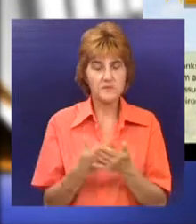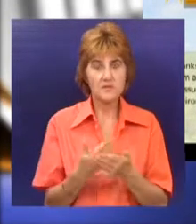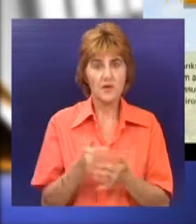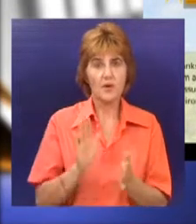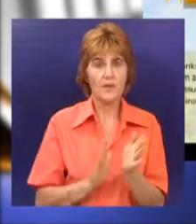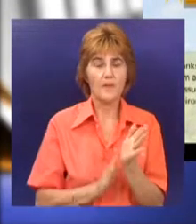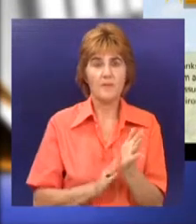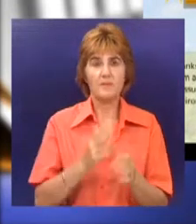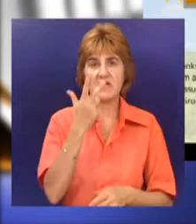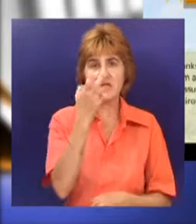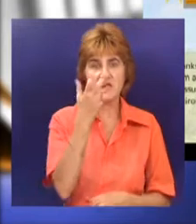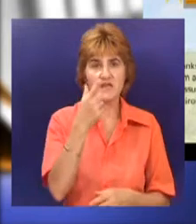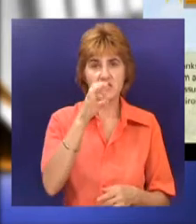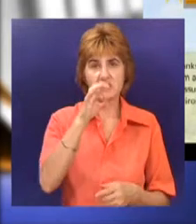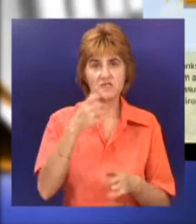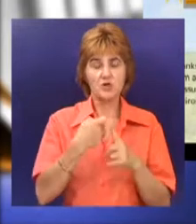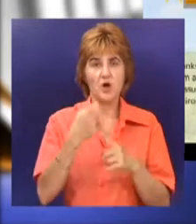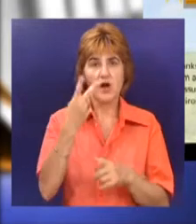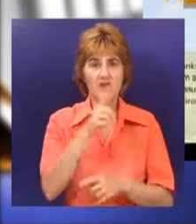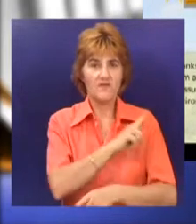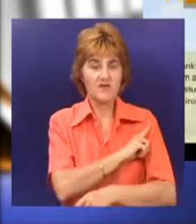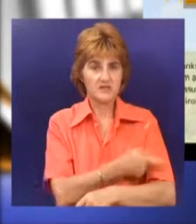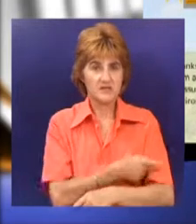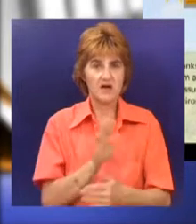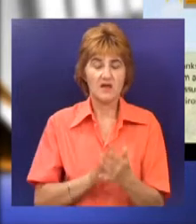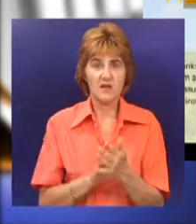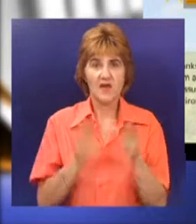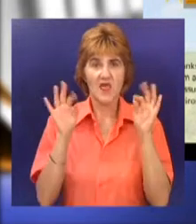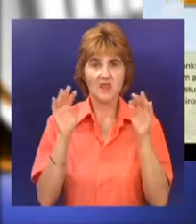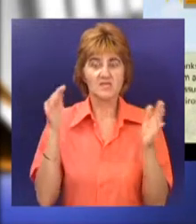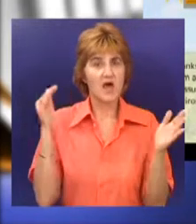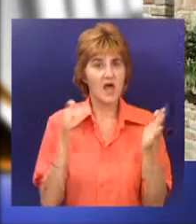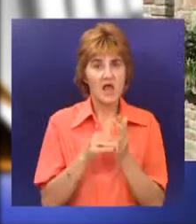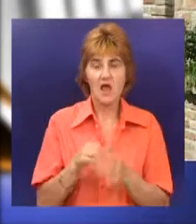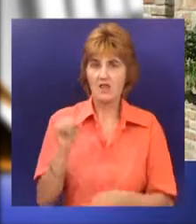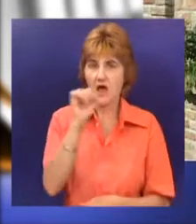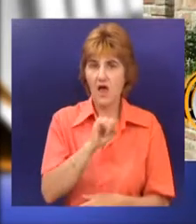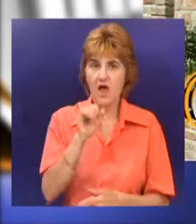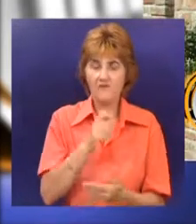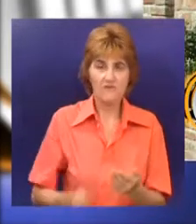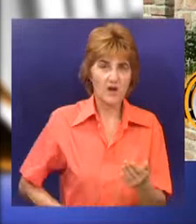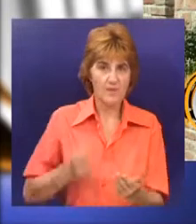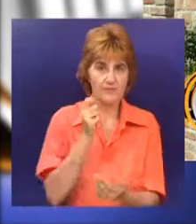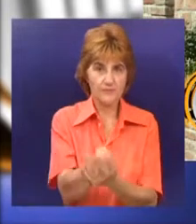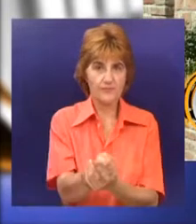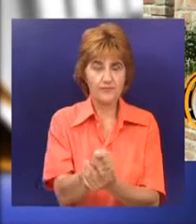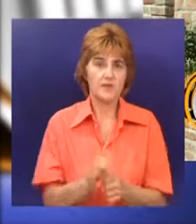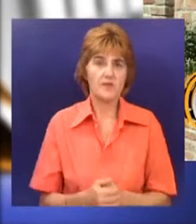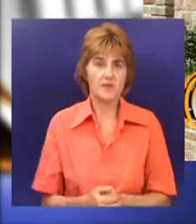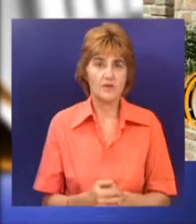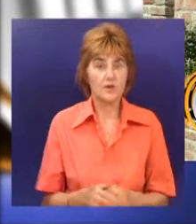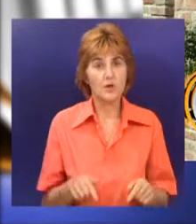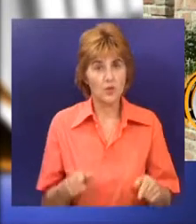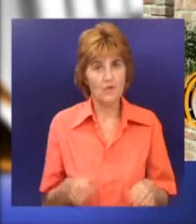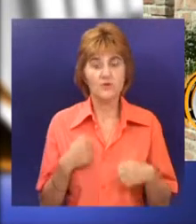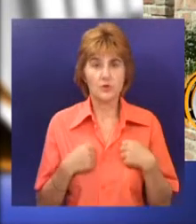koristi 300 kW snage, potrebno je uložiti do 10.000 evra. Pa znate šta, vi u Subotici ili uopšte u tom